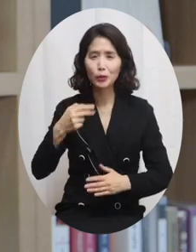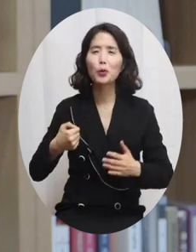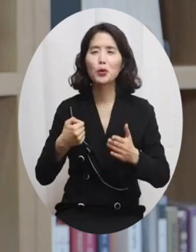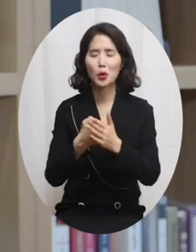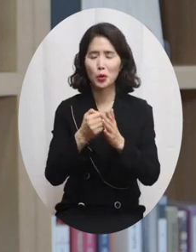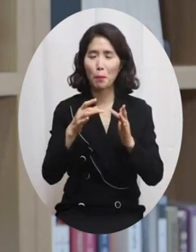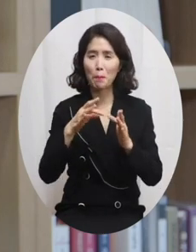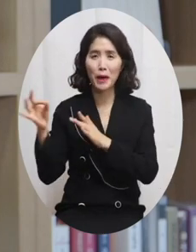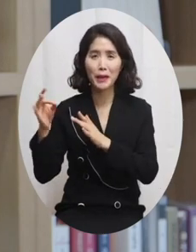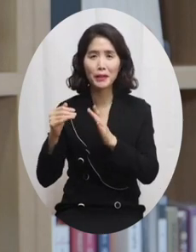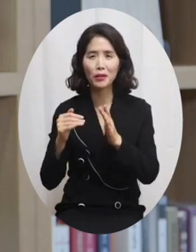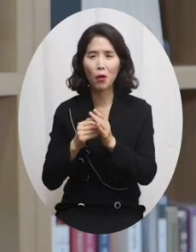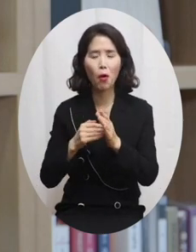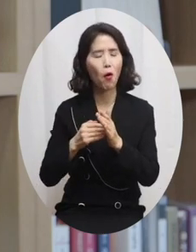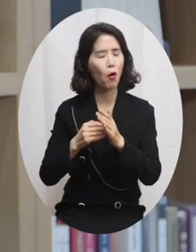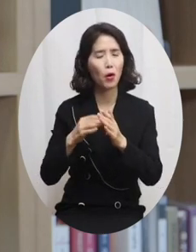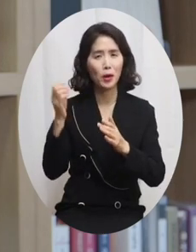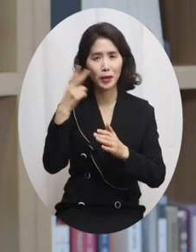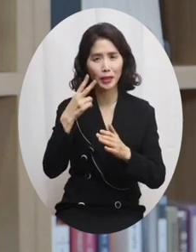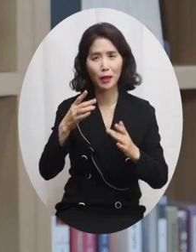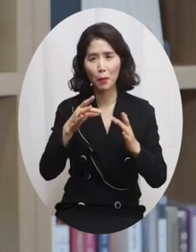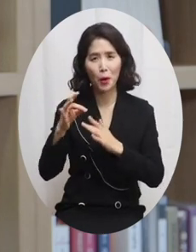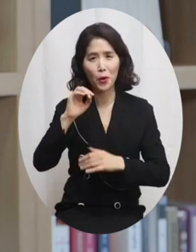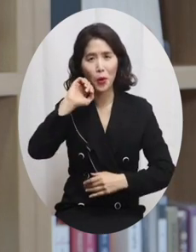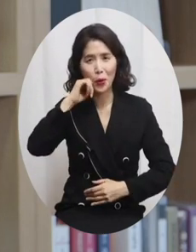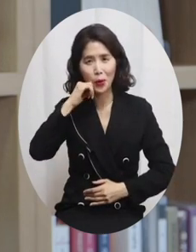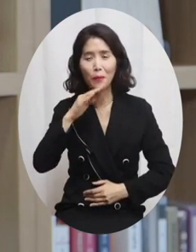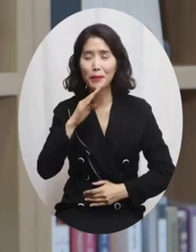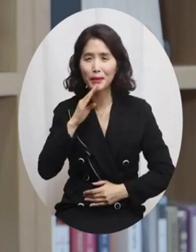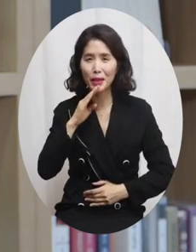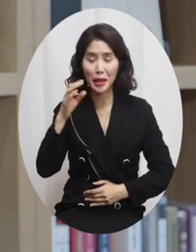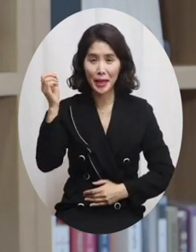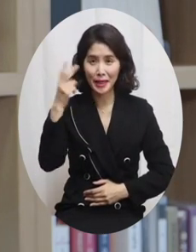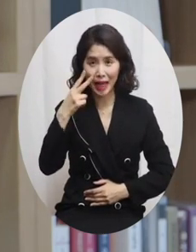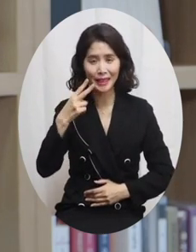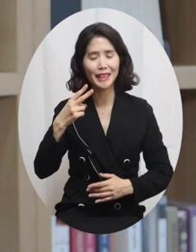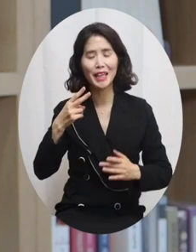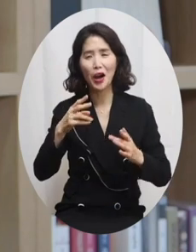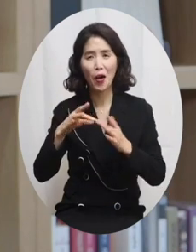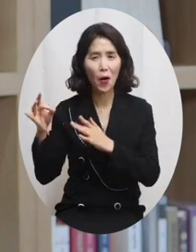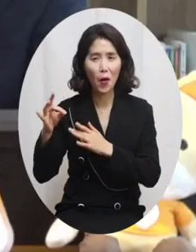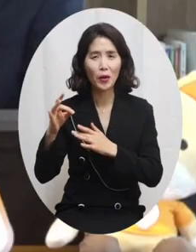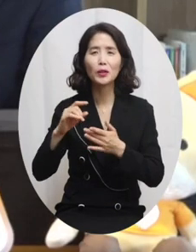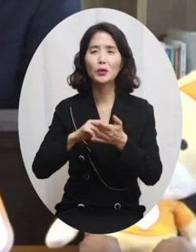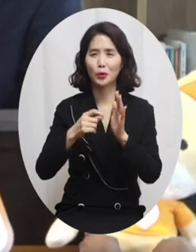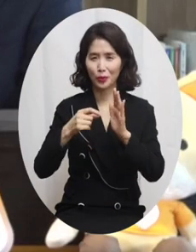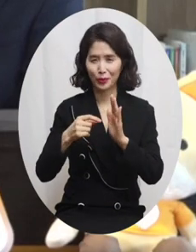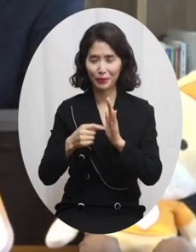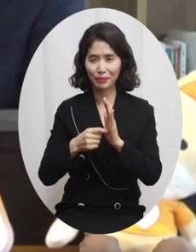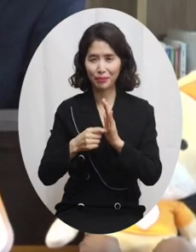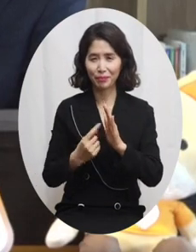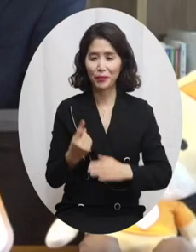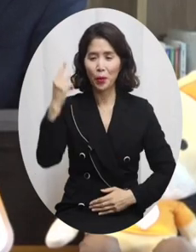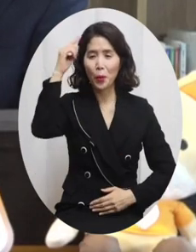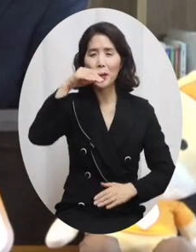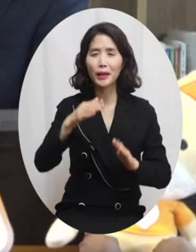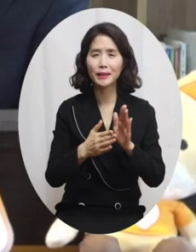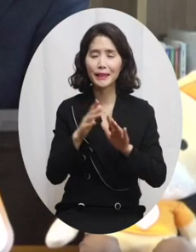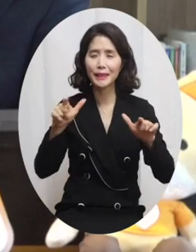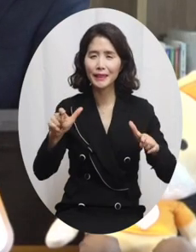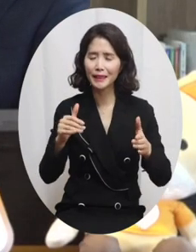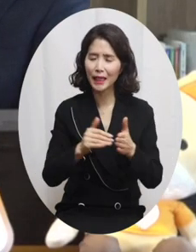재선정이 되었는데 재선정되기가 사실 상당히 어렵습니다. 어려운데 재선정이 됐는데 그만큼 그 고양시 그동안